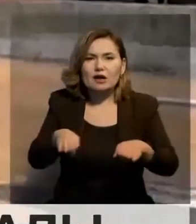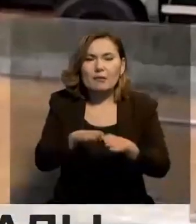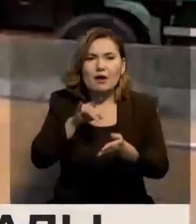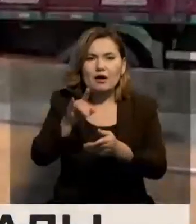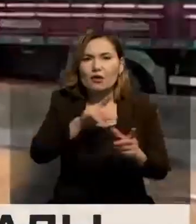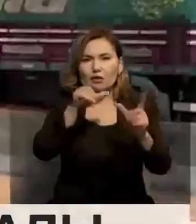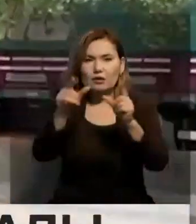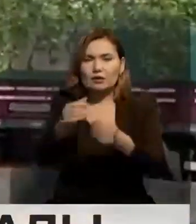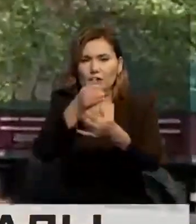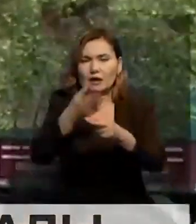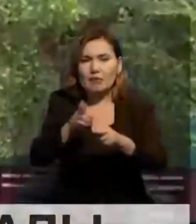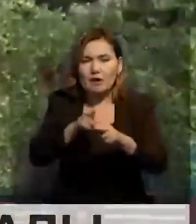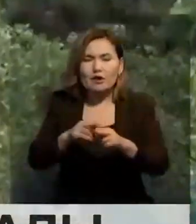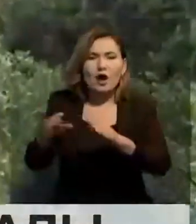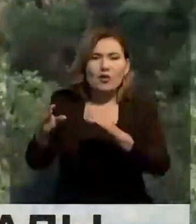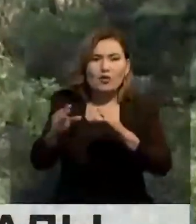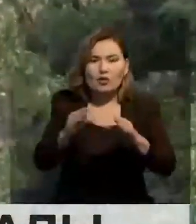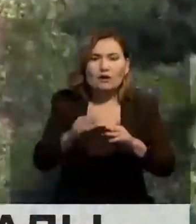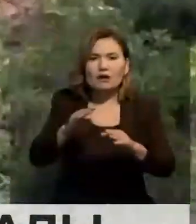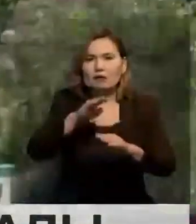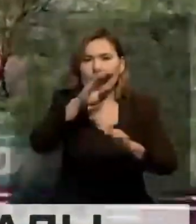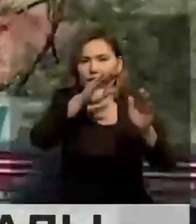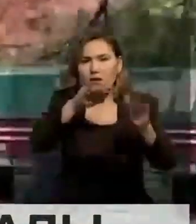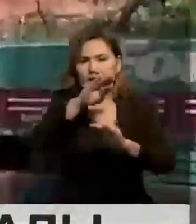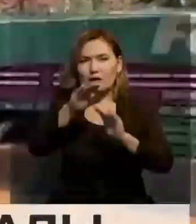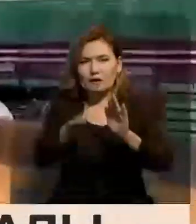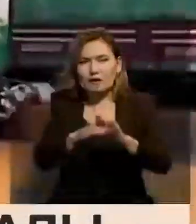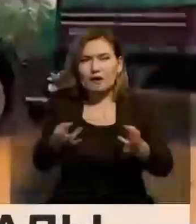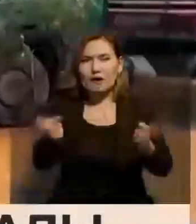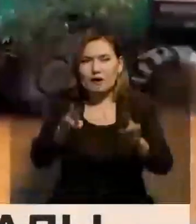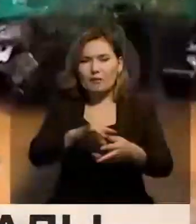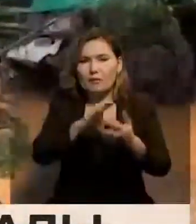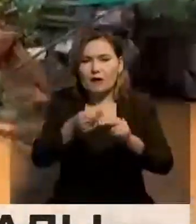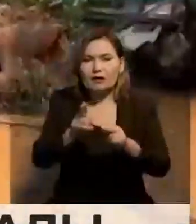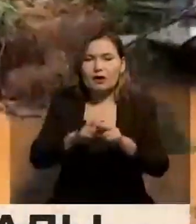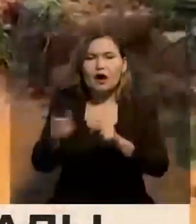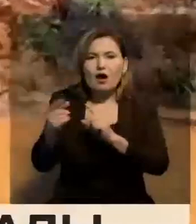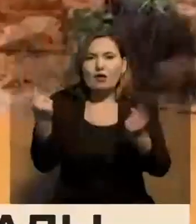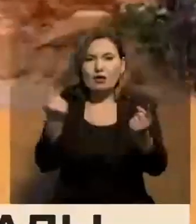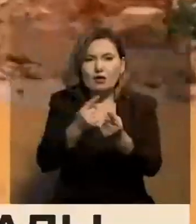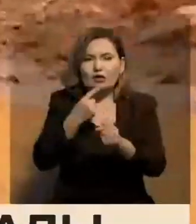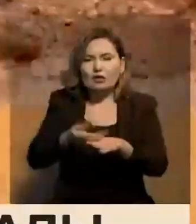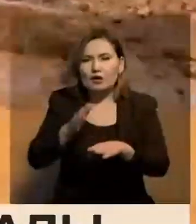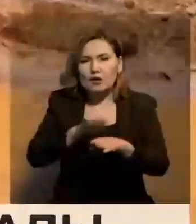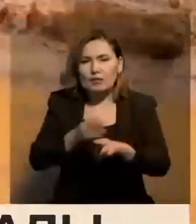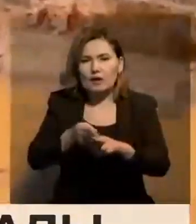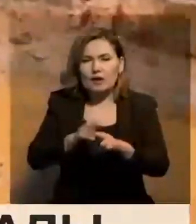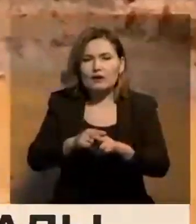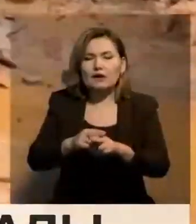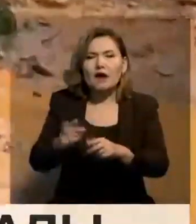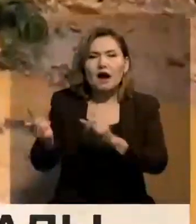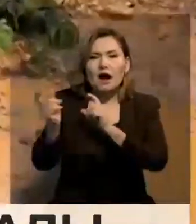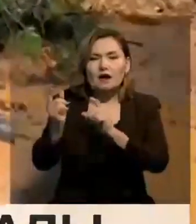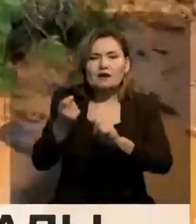көлігі батпаққа батып жүре алмай қалған. Салдарынан Паранагуа қаласындағы порттан жүк тиеу қиындады. Бұл жерден көбінесе астық өнімдері